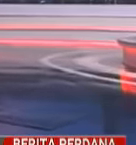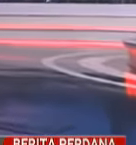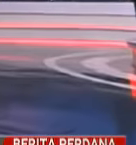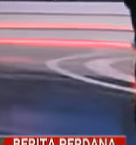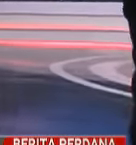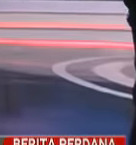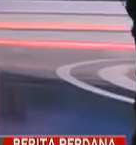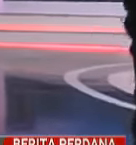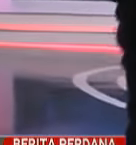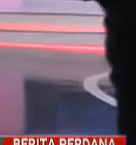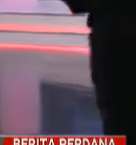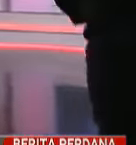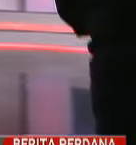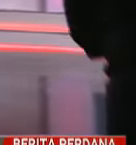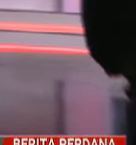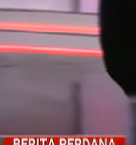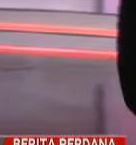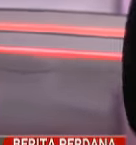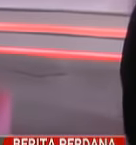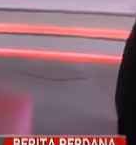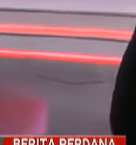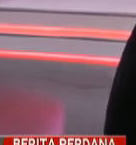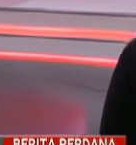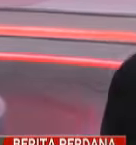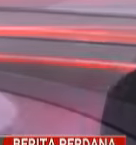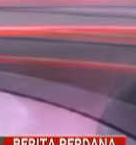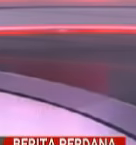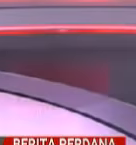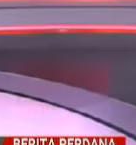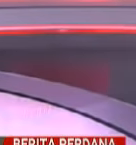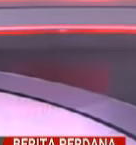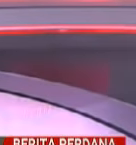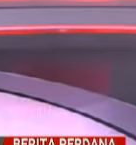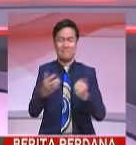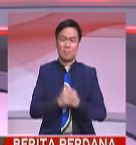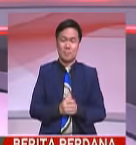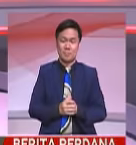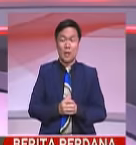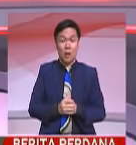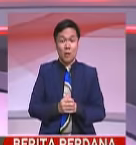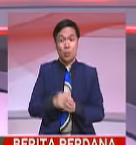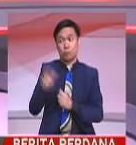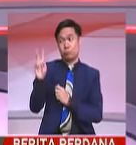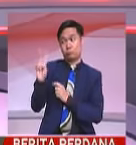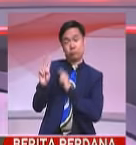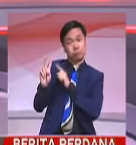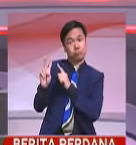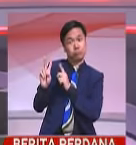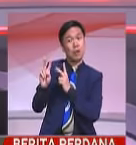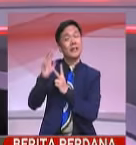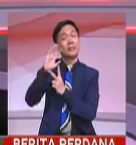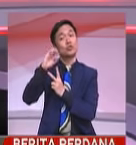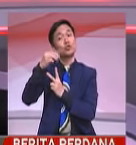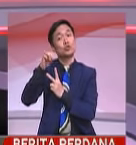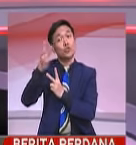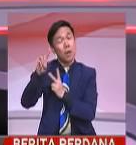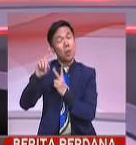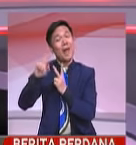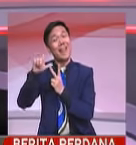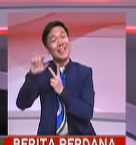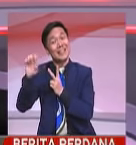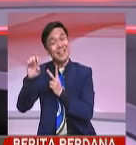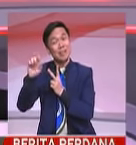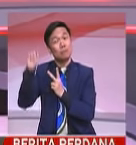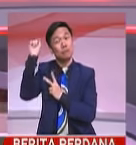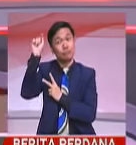Baik, terima kasih Andy Reza dan juga Farhatul. Assalamualaikum dan salam sejahtera. Cabaran bergu wanita negara Chow Mei Kwan, Li Meng Yin